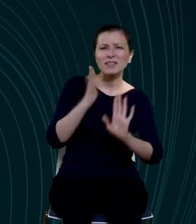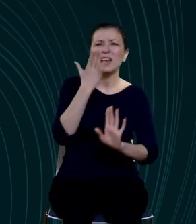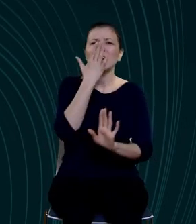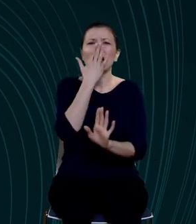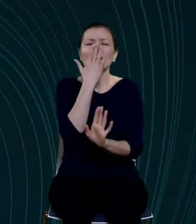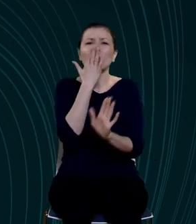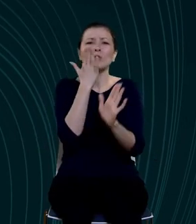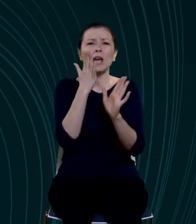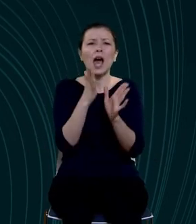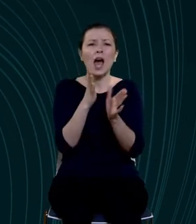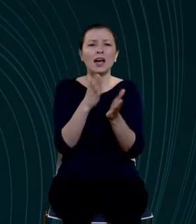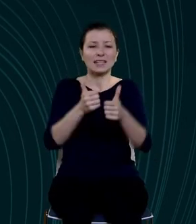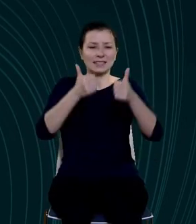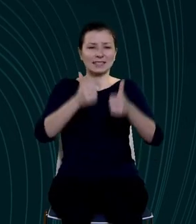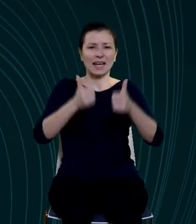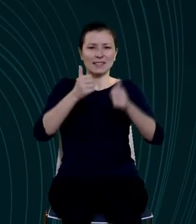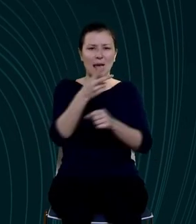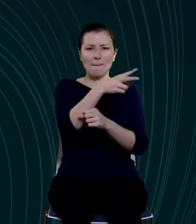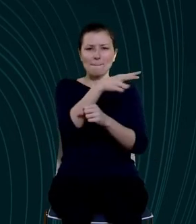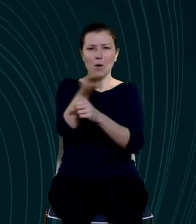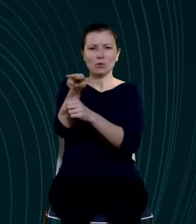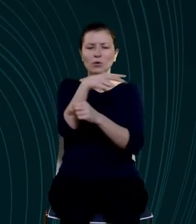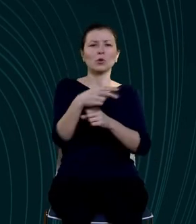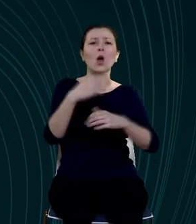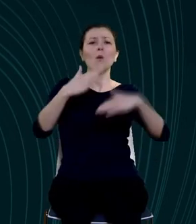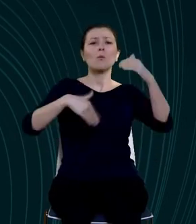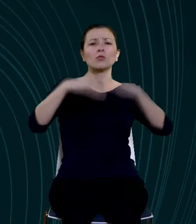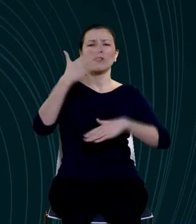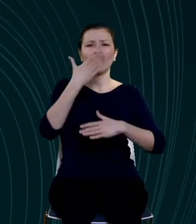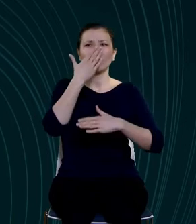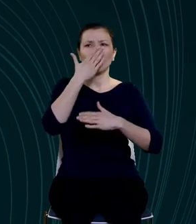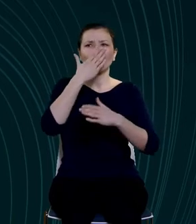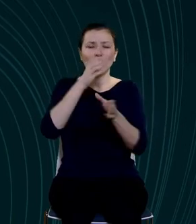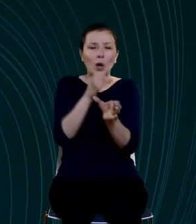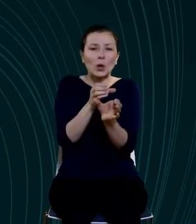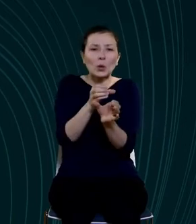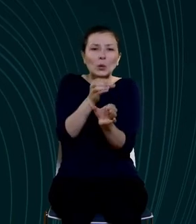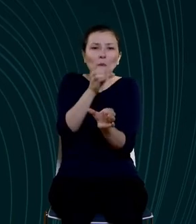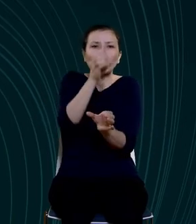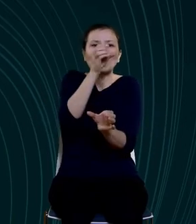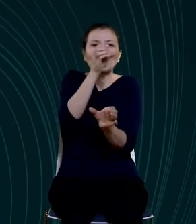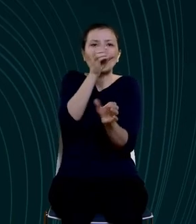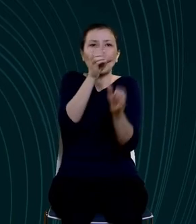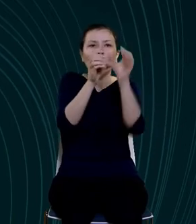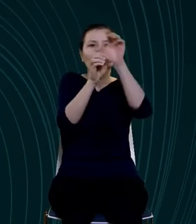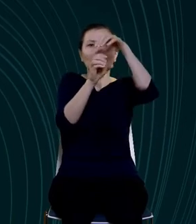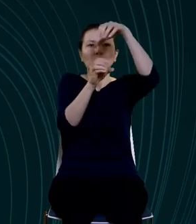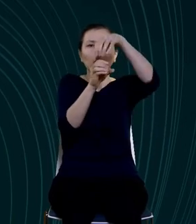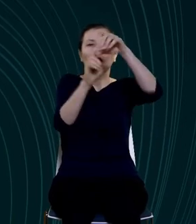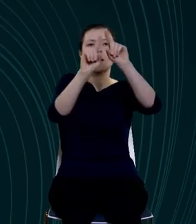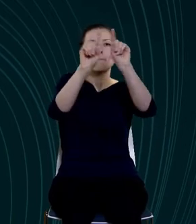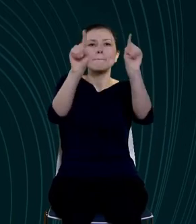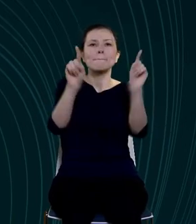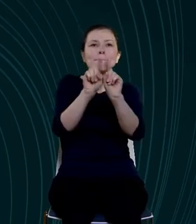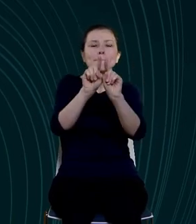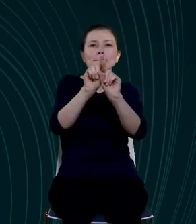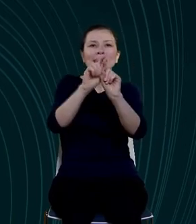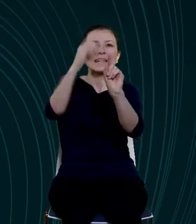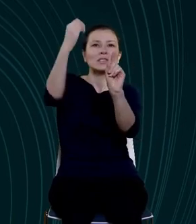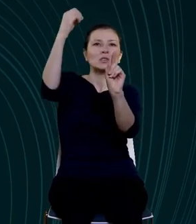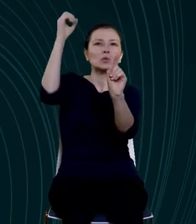zbudowana jest taka stacja monitoringu. Jest to obudowa, jest panel słoneczny, który umożliwia